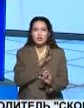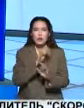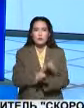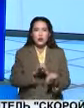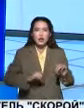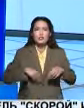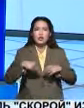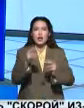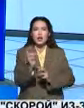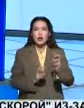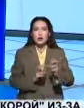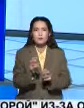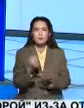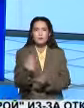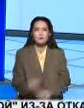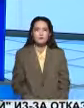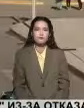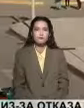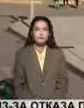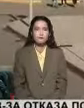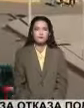о развитии агропромышленного комплекса.